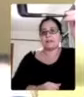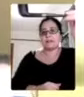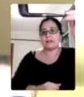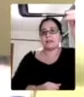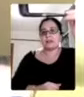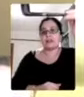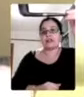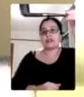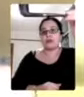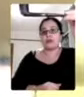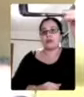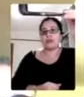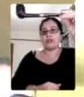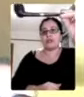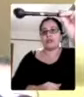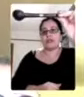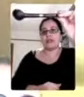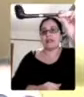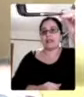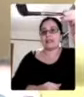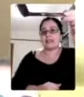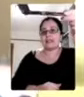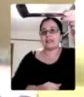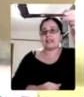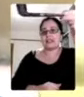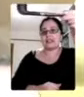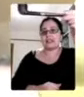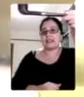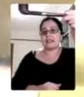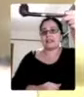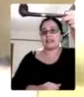gibi daha soğuk, daha az